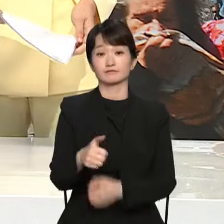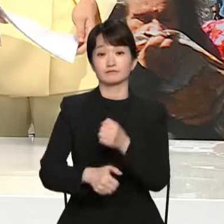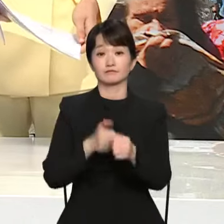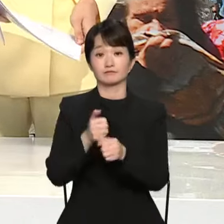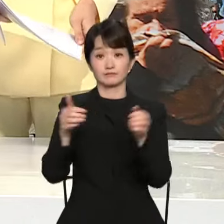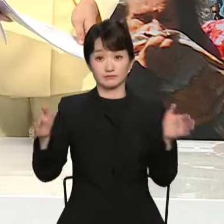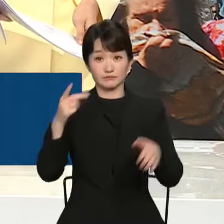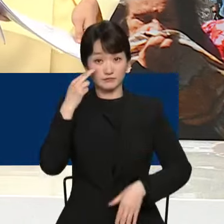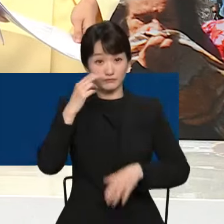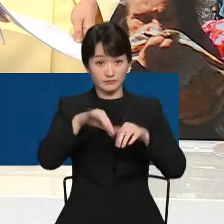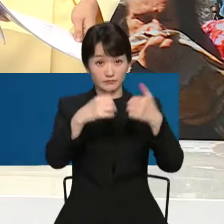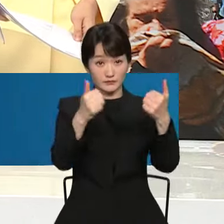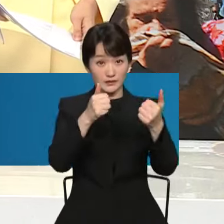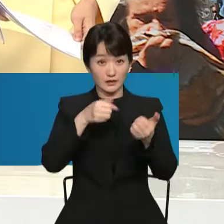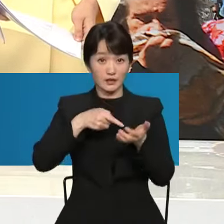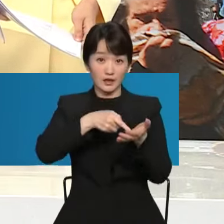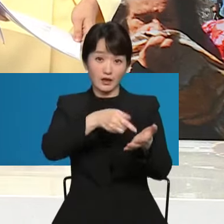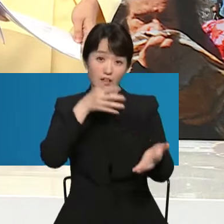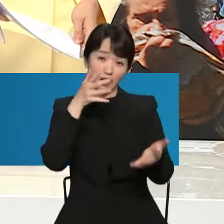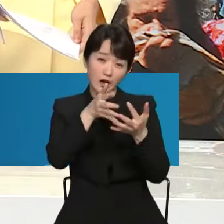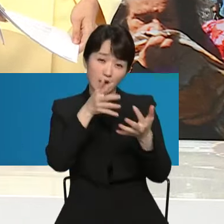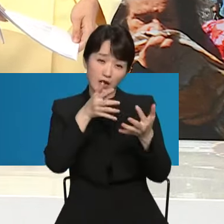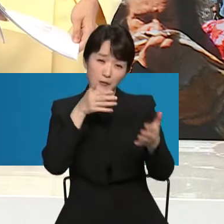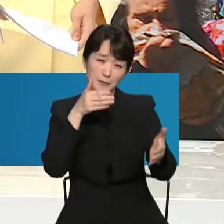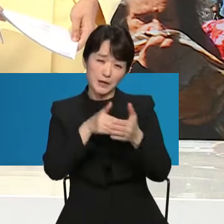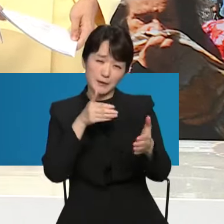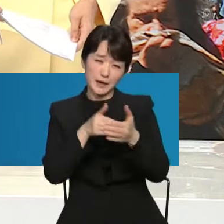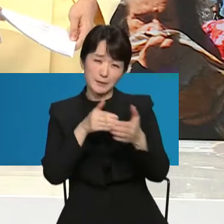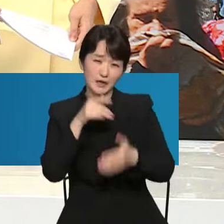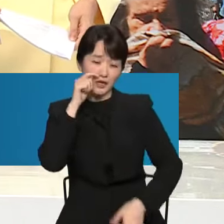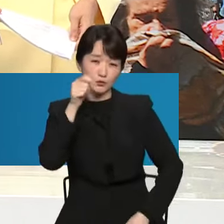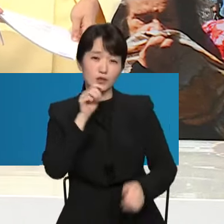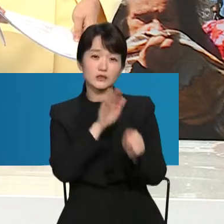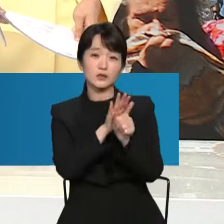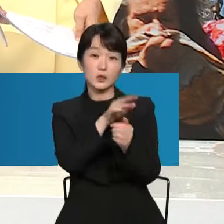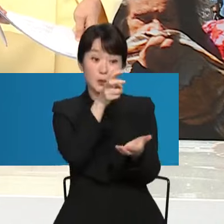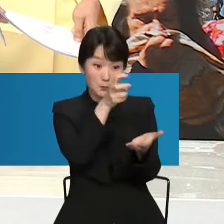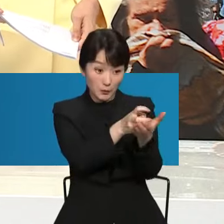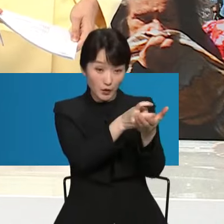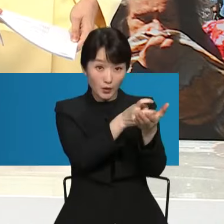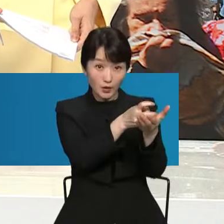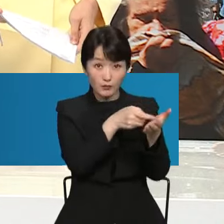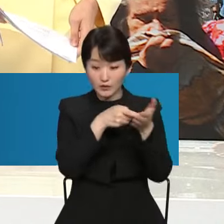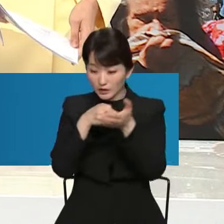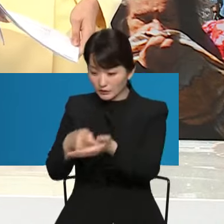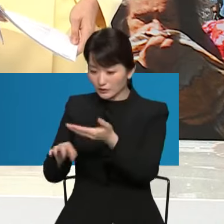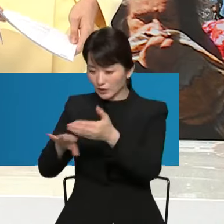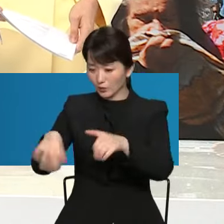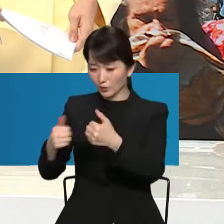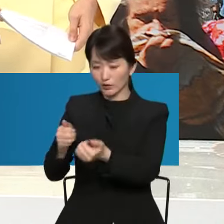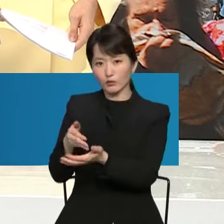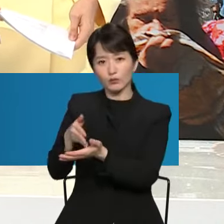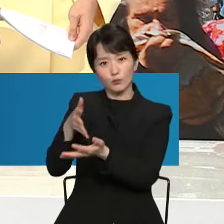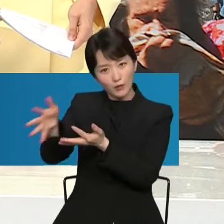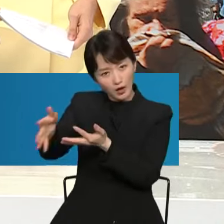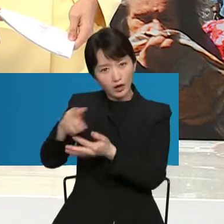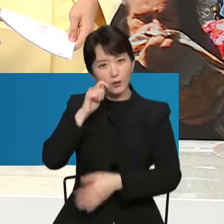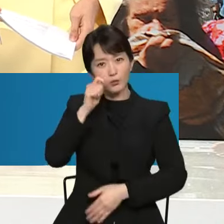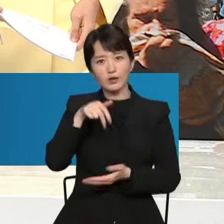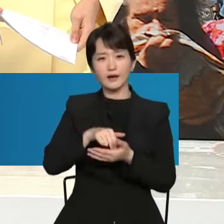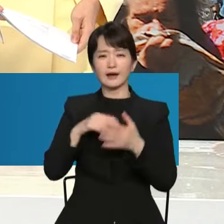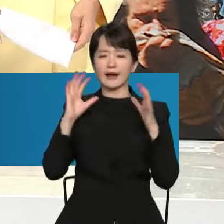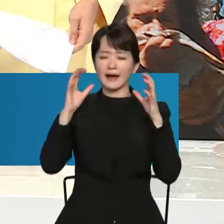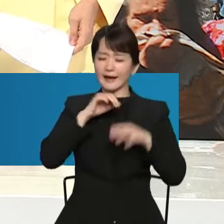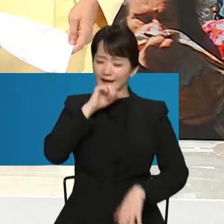반년 동안 미국 의회 문턱을 넘지 못하던 우크라이나 지원 법안이 하원을 통과했습니다. 우크라이나는 반겼지만